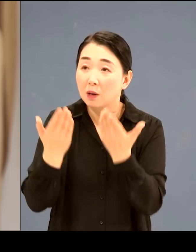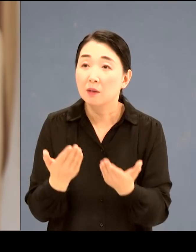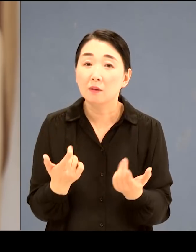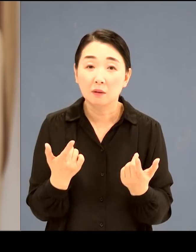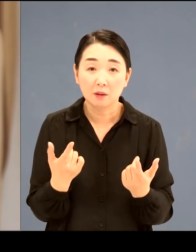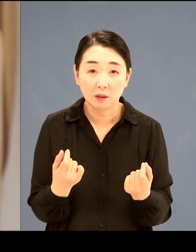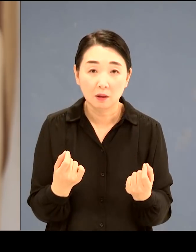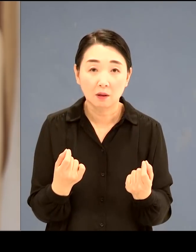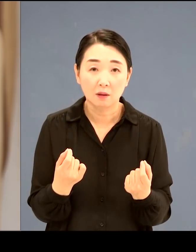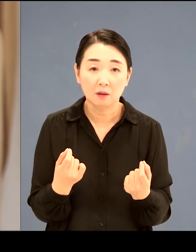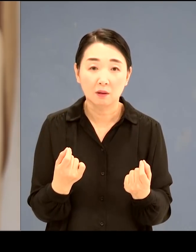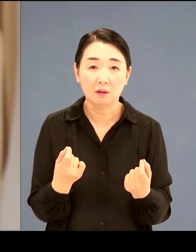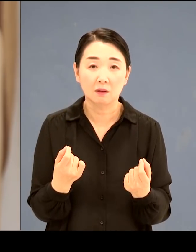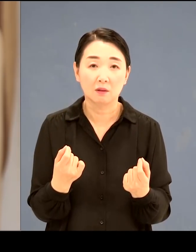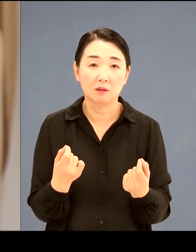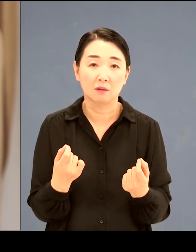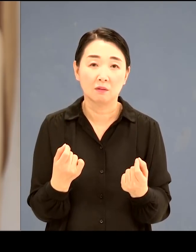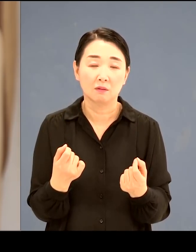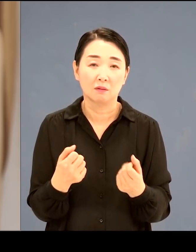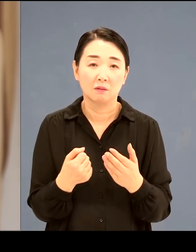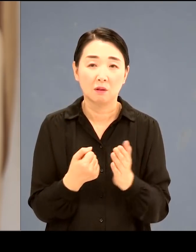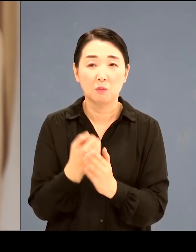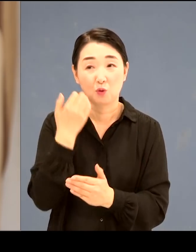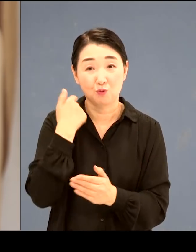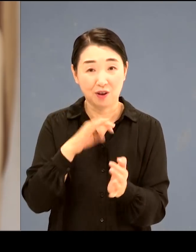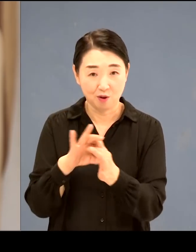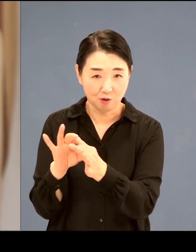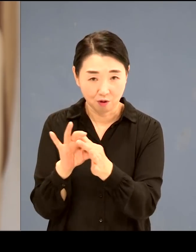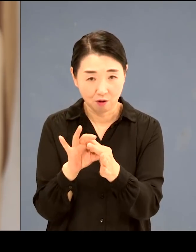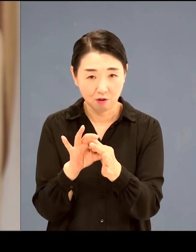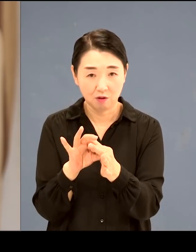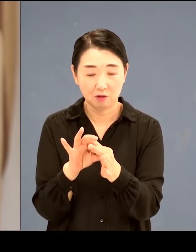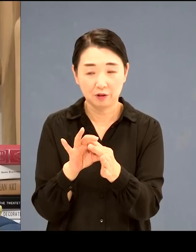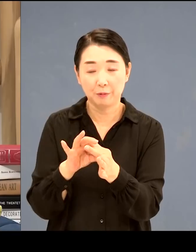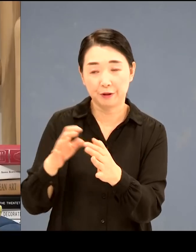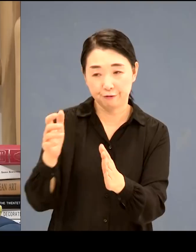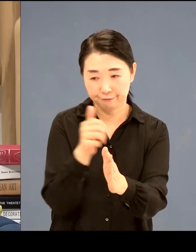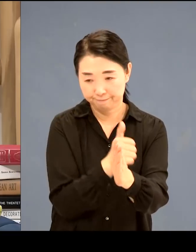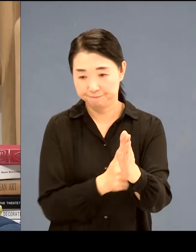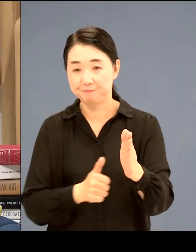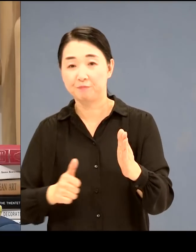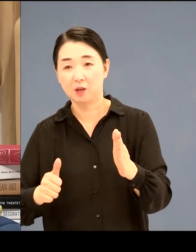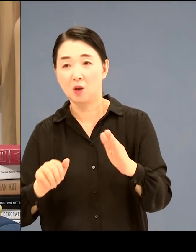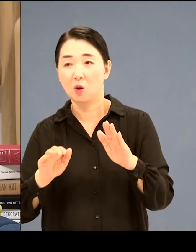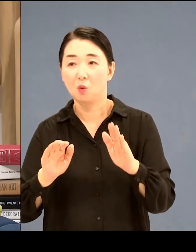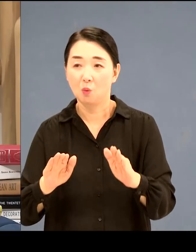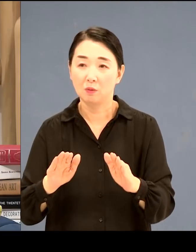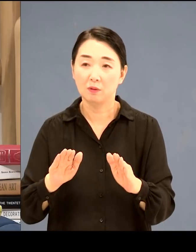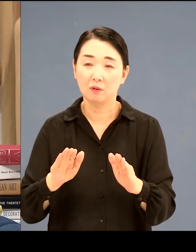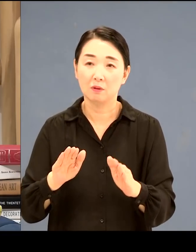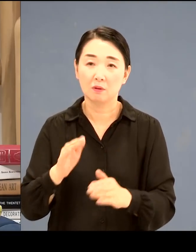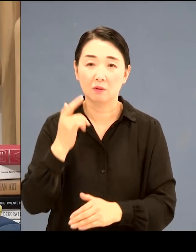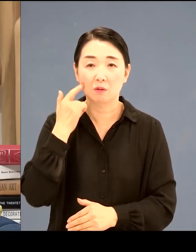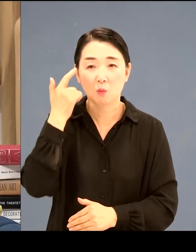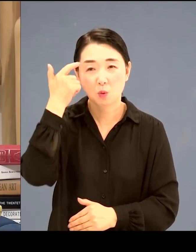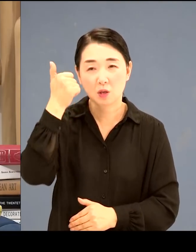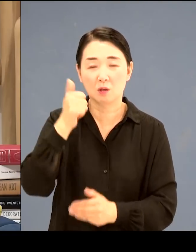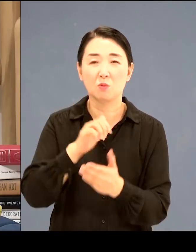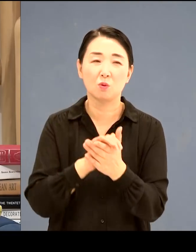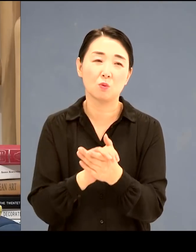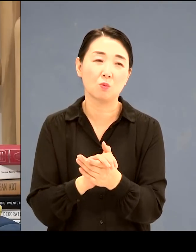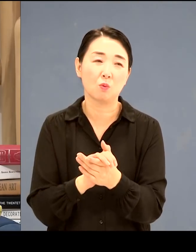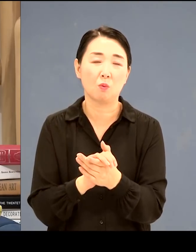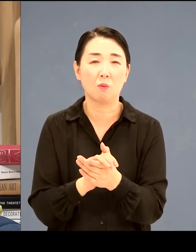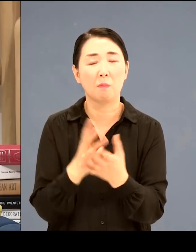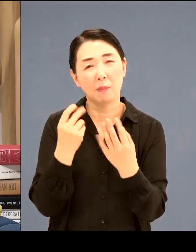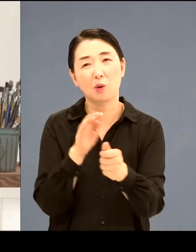같아서 이렇게 누가 연결해 주셔가지고 뒤로 갔는데 그분이 오늘 너무 기도를 너무 많이 해주셔서 몸이